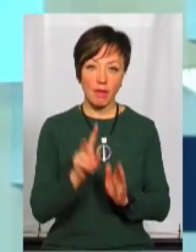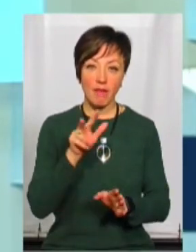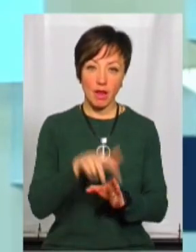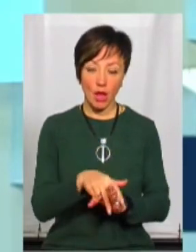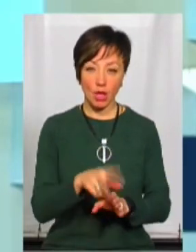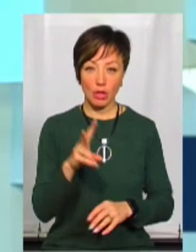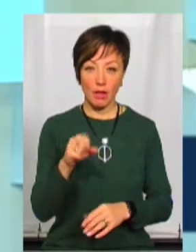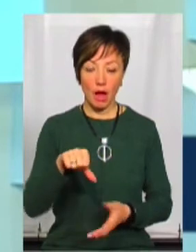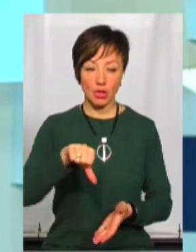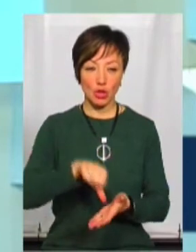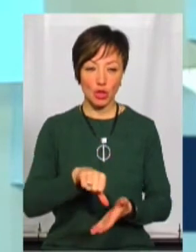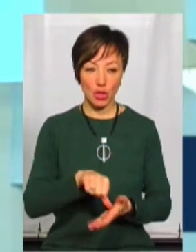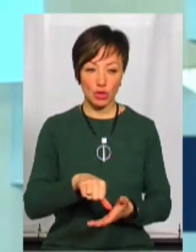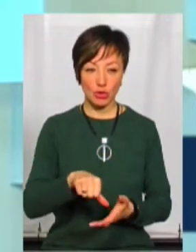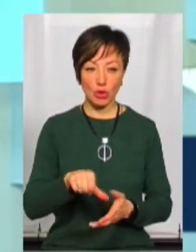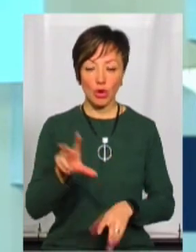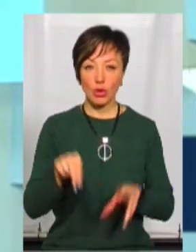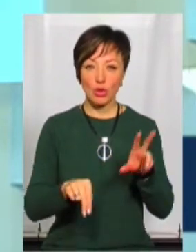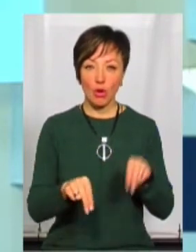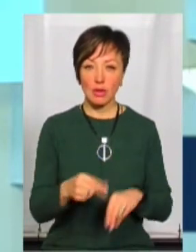на дільничного розраховувалось